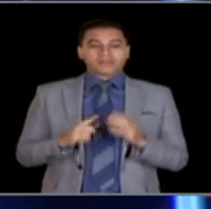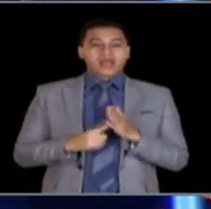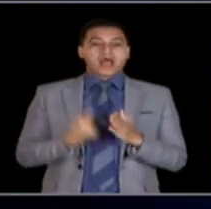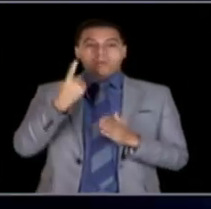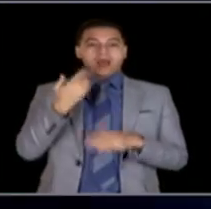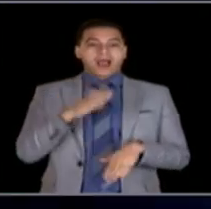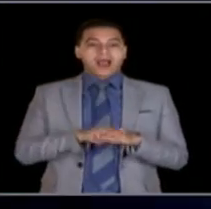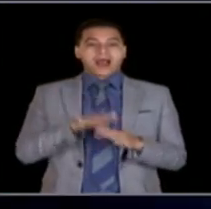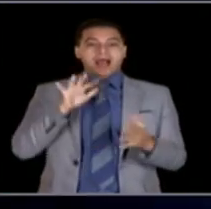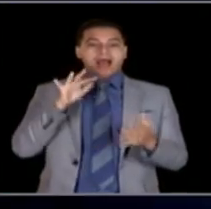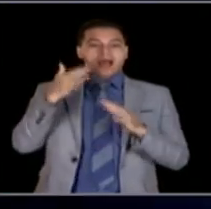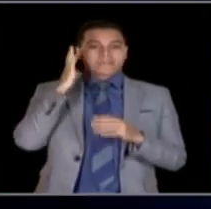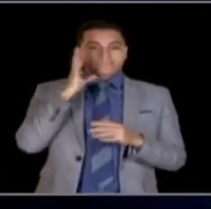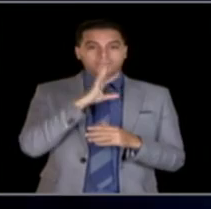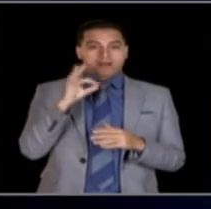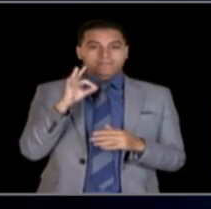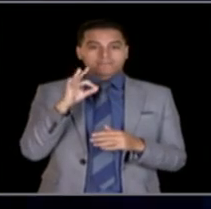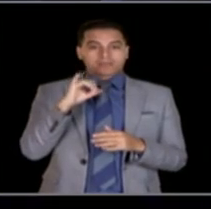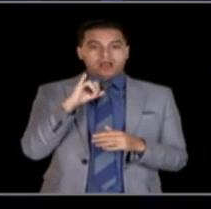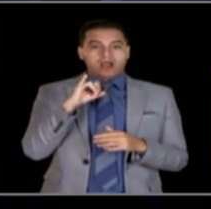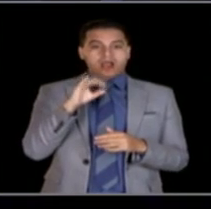الأولى عالمياً آي بي إم،